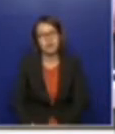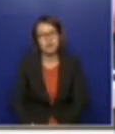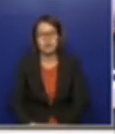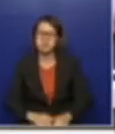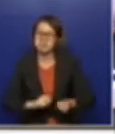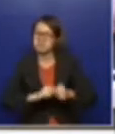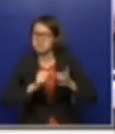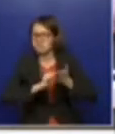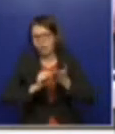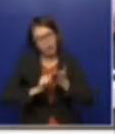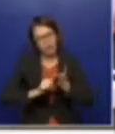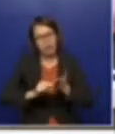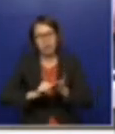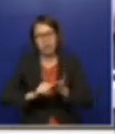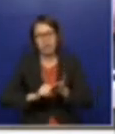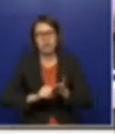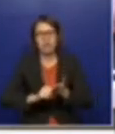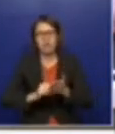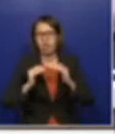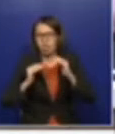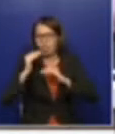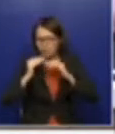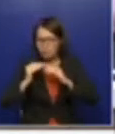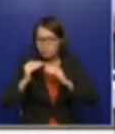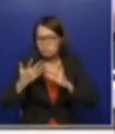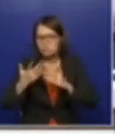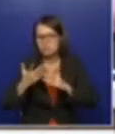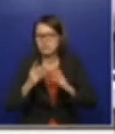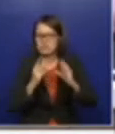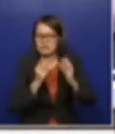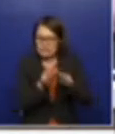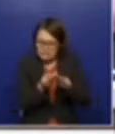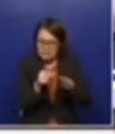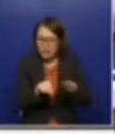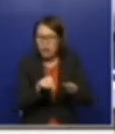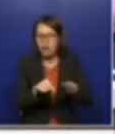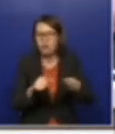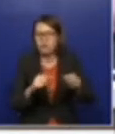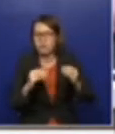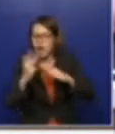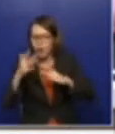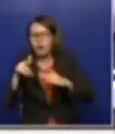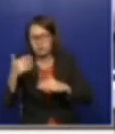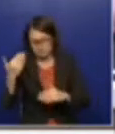แก้ไขปัญหาความเหลื่อมล้ำในที่ดินก็ยังจะเกิดขึ้นเพรา